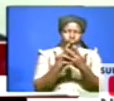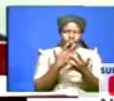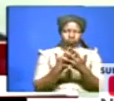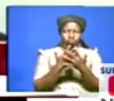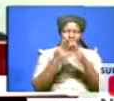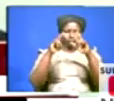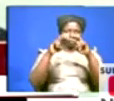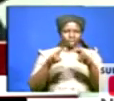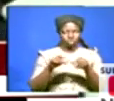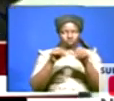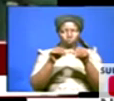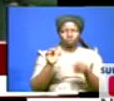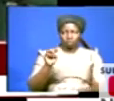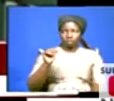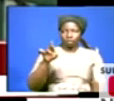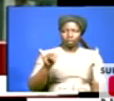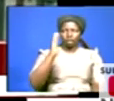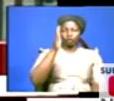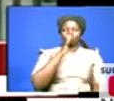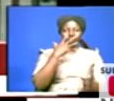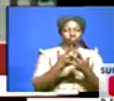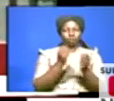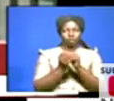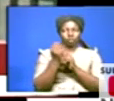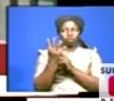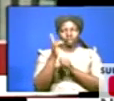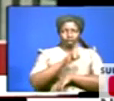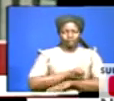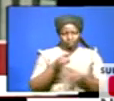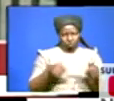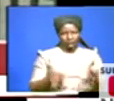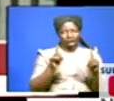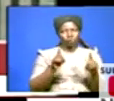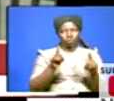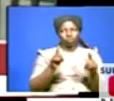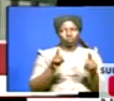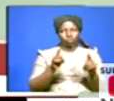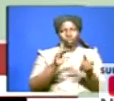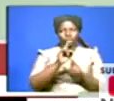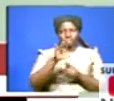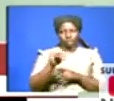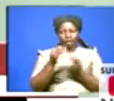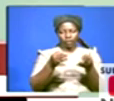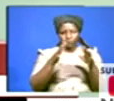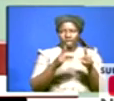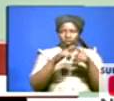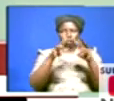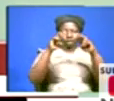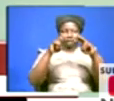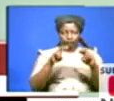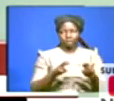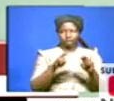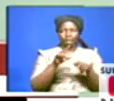kwa siku 14 kuwezesha maafisa wa upelelezi kukamilisha uchunguzi kuhusu kisa hicho. Your Honor, we have